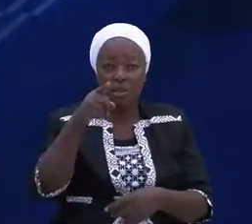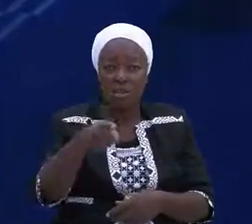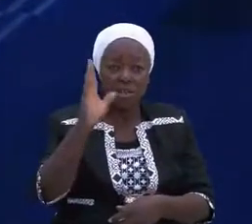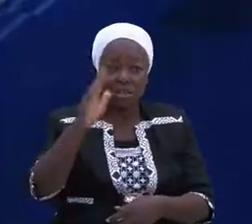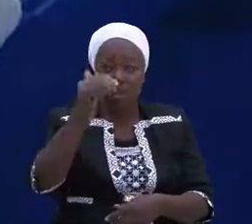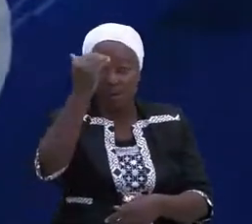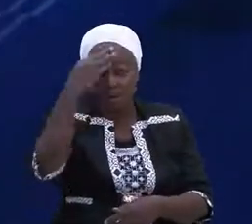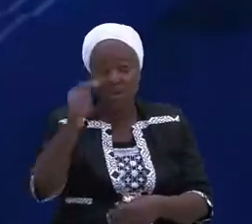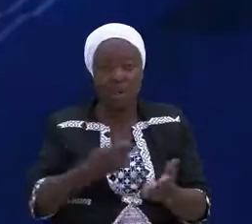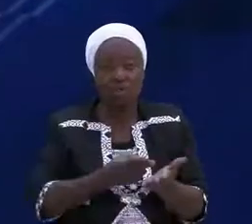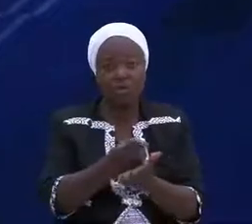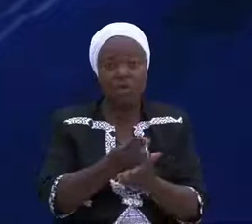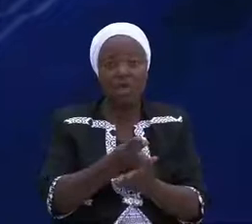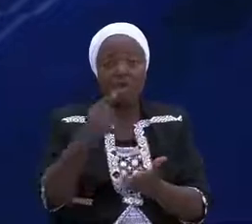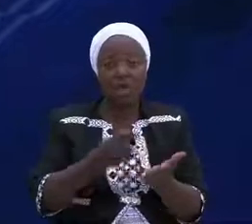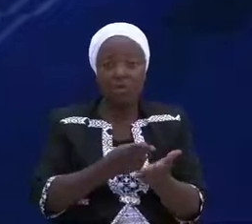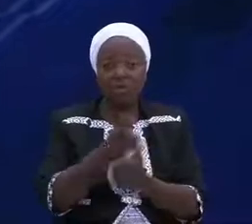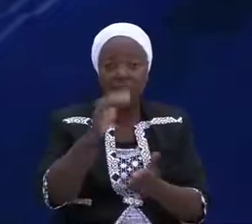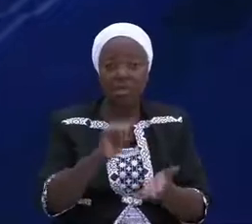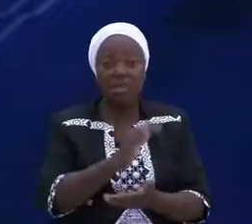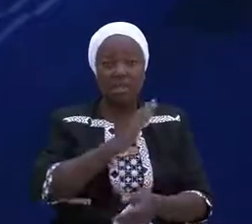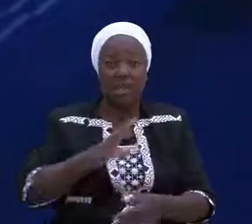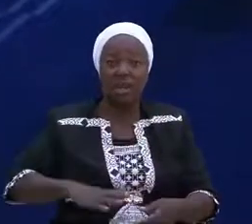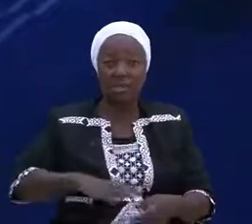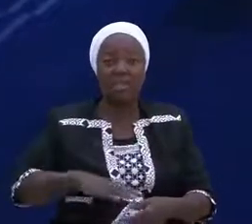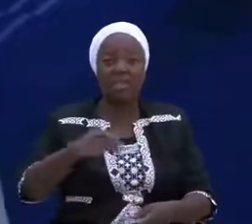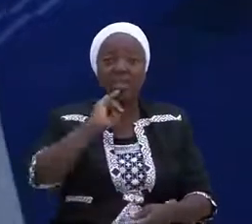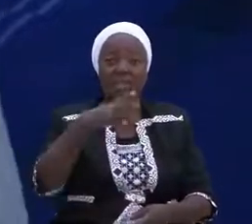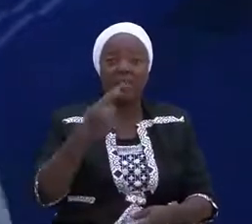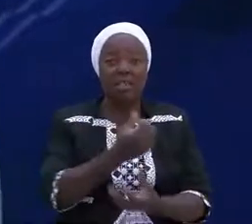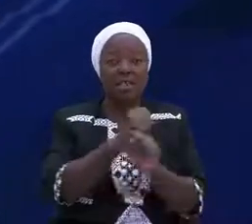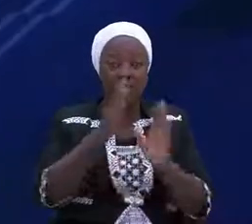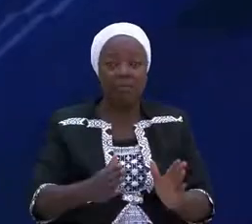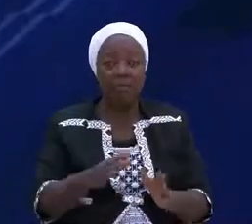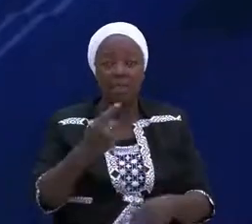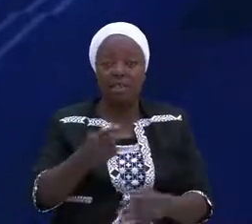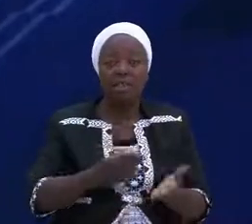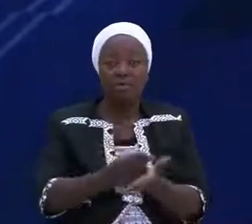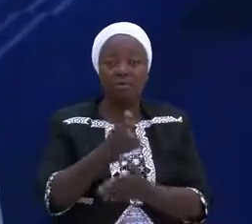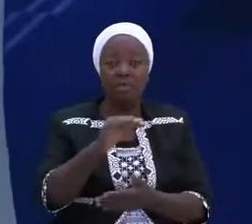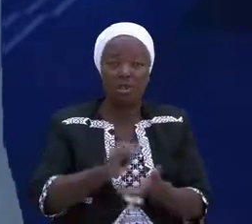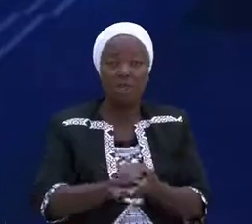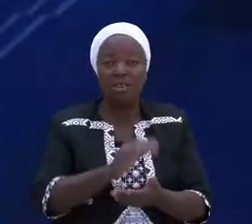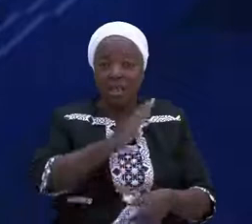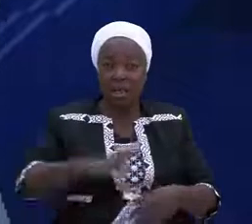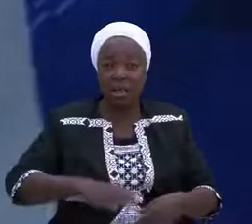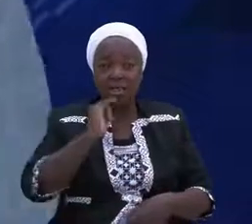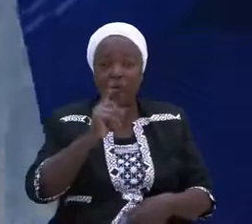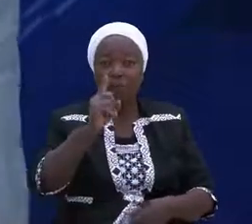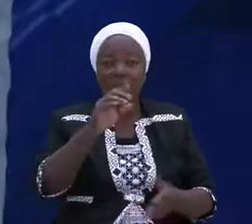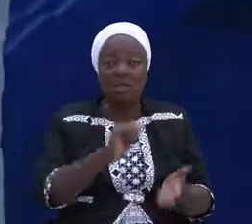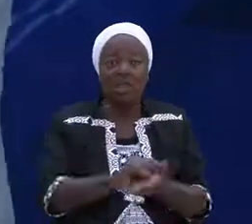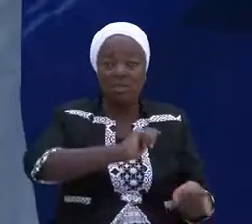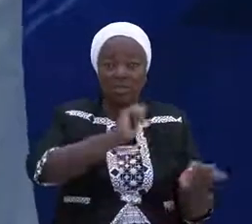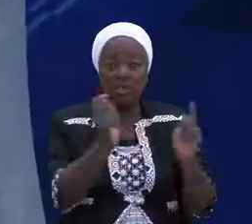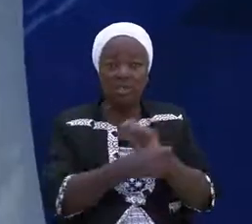vérité. Et la vérité, que Christ est le Sauveur. La vérité, que Christ est celui qui